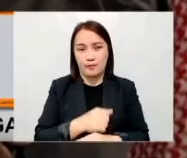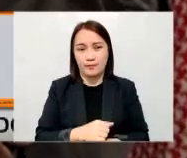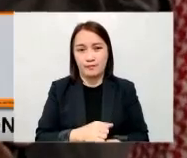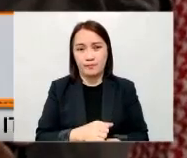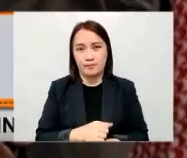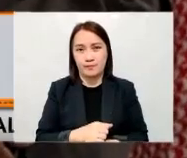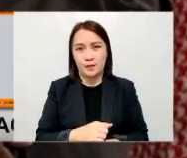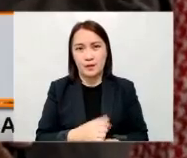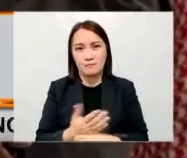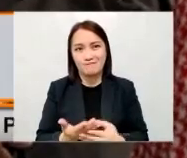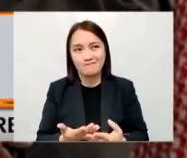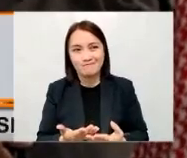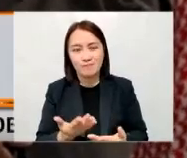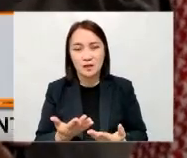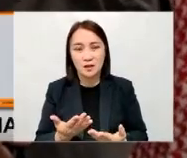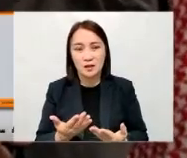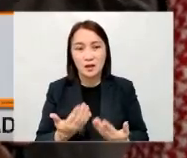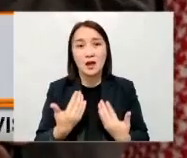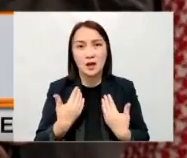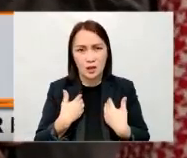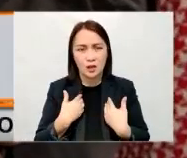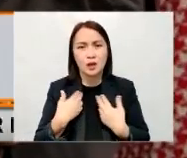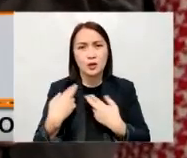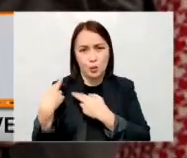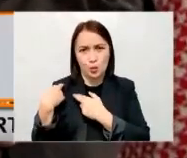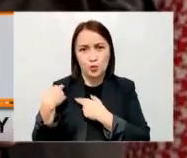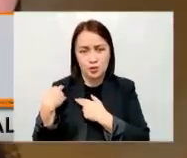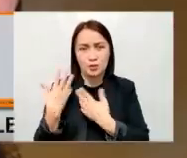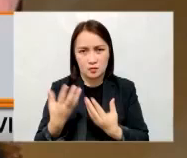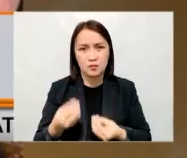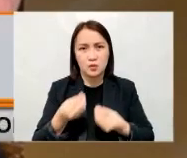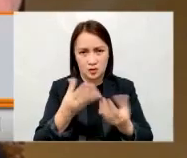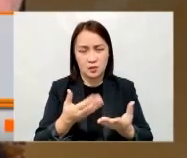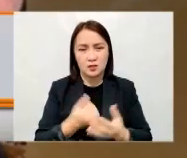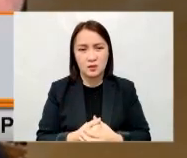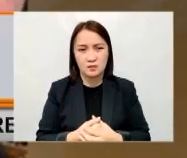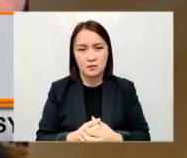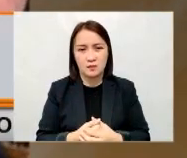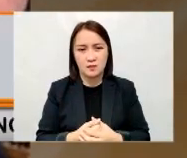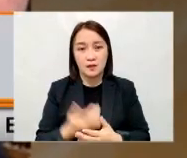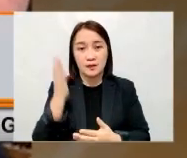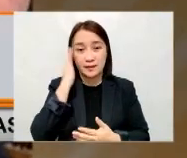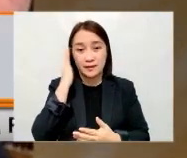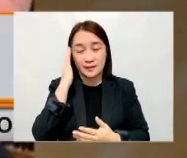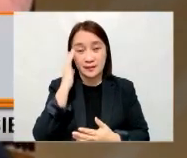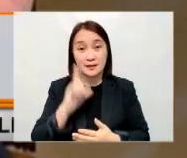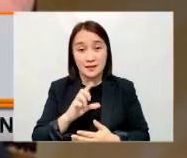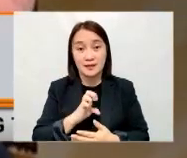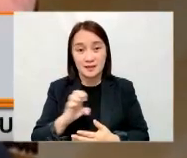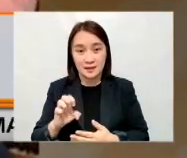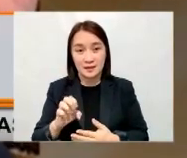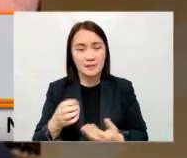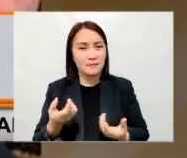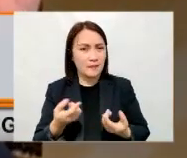kasi ginagampanan naman ni Mr. O'Brien kung ano yung best interest for Malia. So, nilinaw naman ni Lee na sa kabila ng mga nangyayari